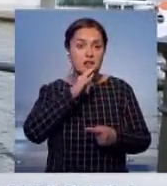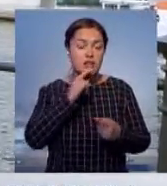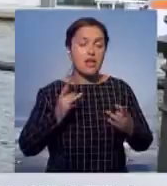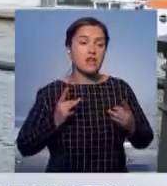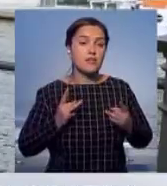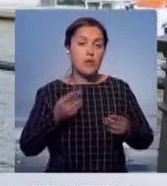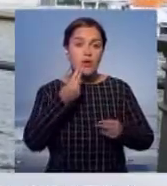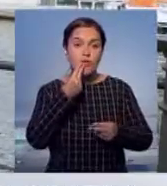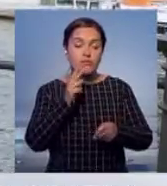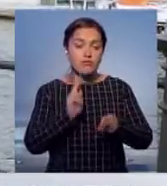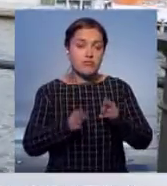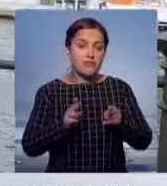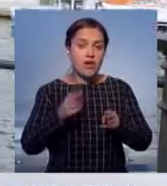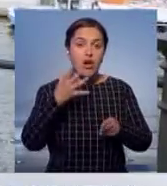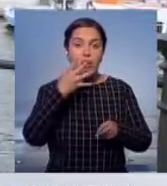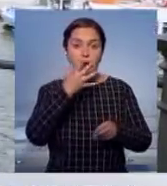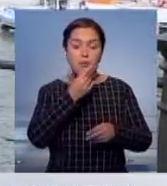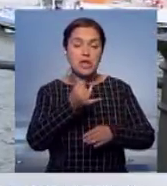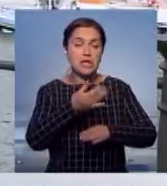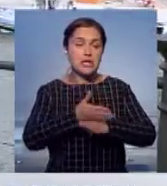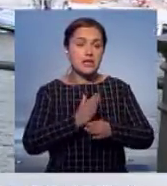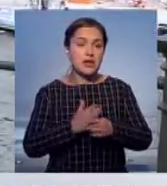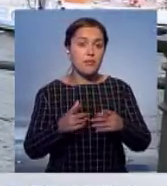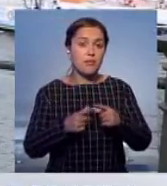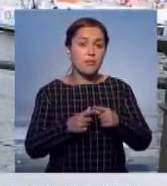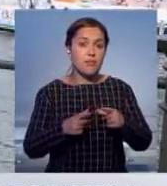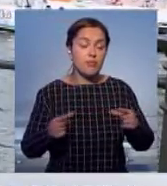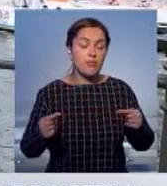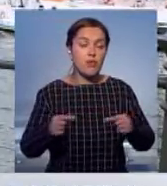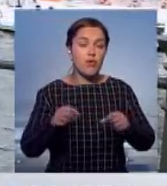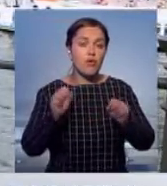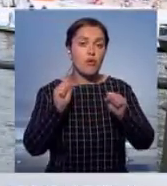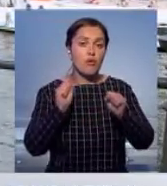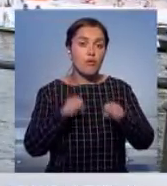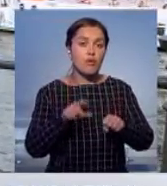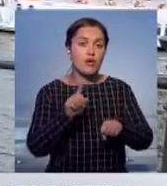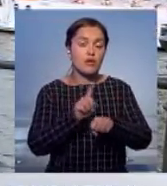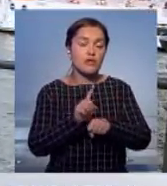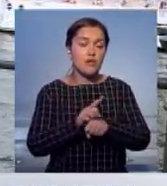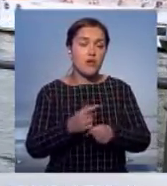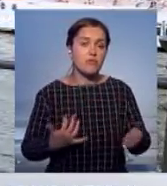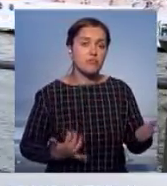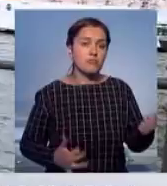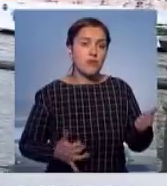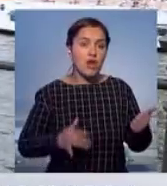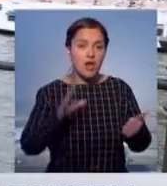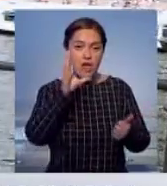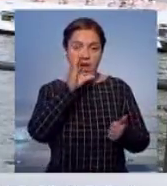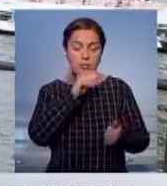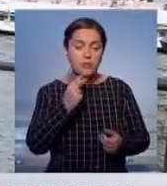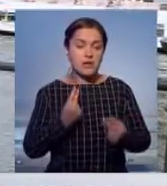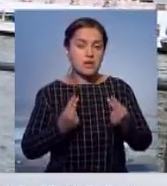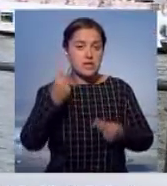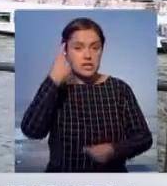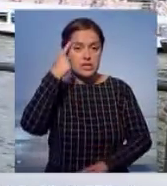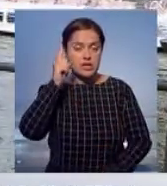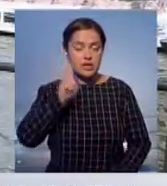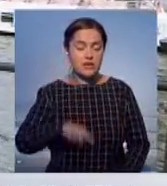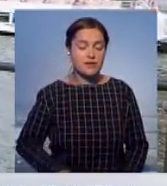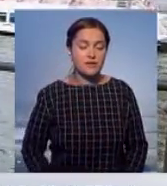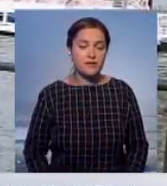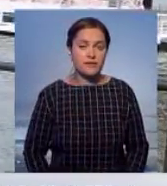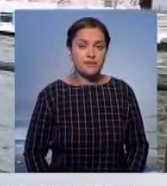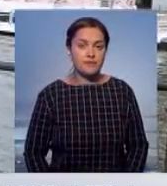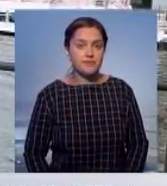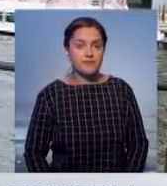они готовят бешбармак и баурсаки, а во время застолья могут запросто сыграть на домбре. Шолпан Найманбаева, Милослав